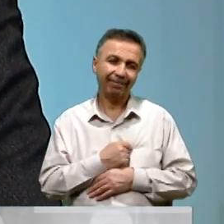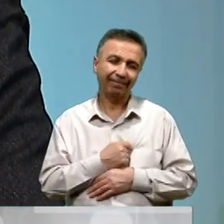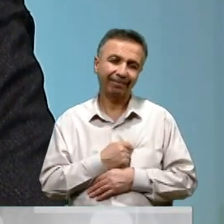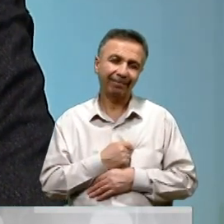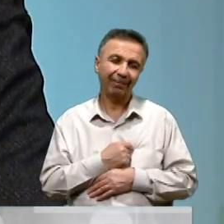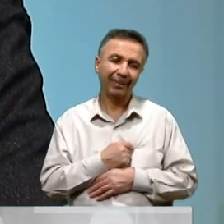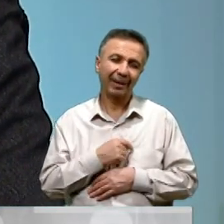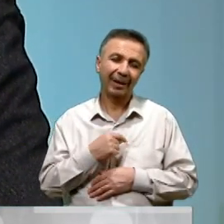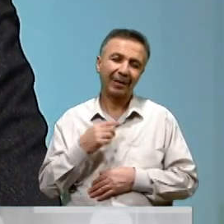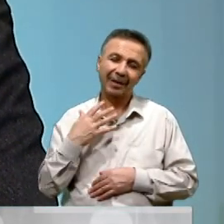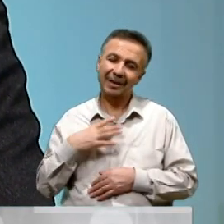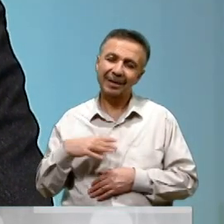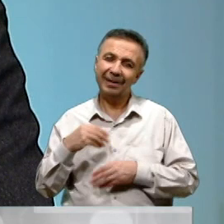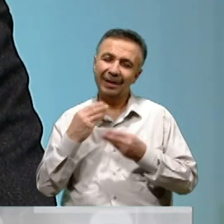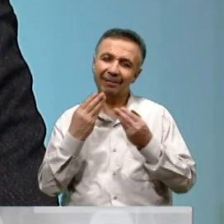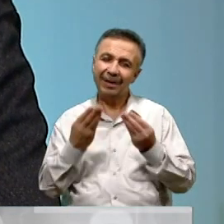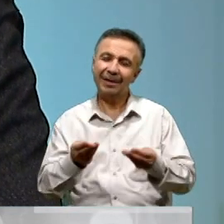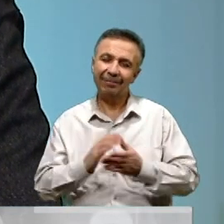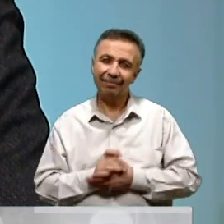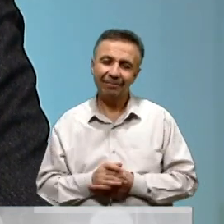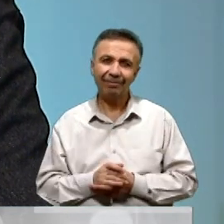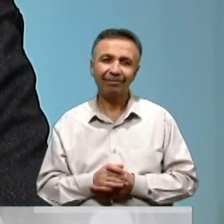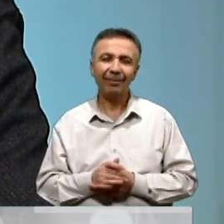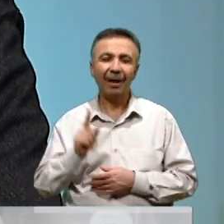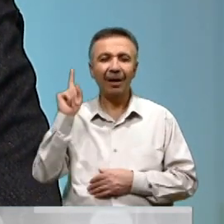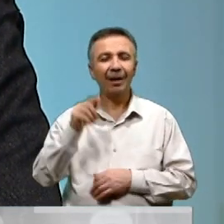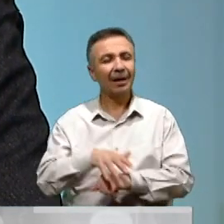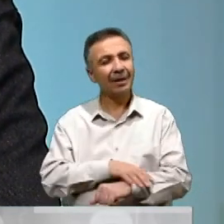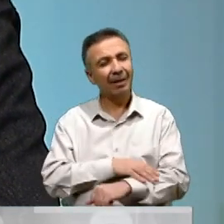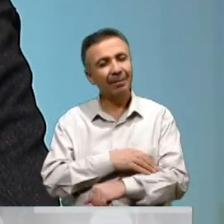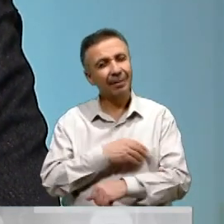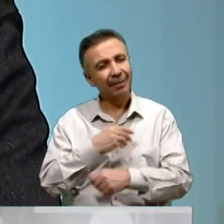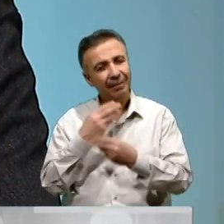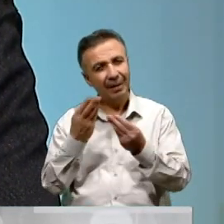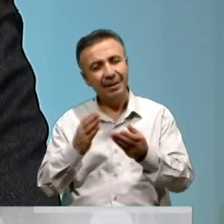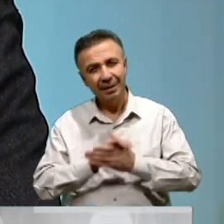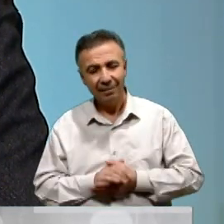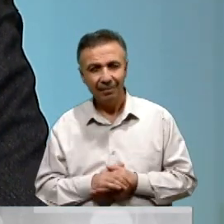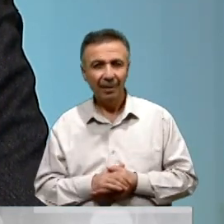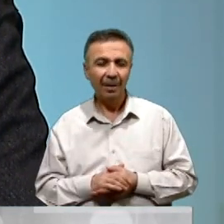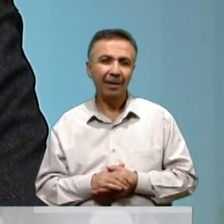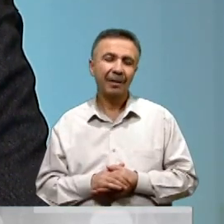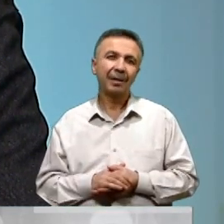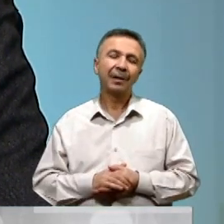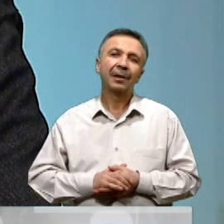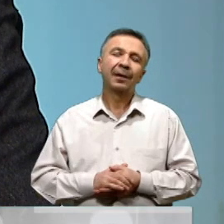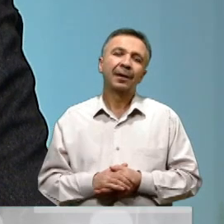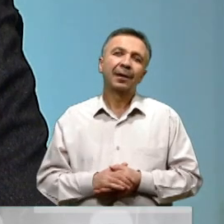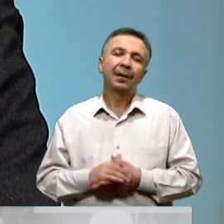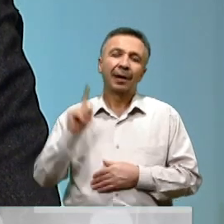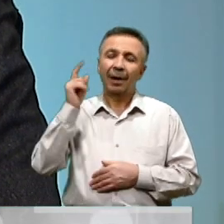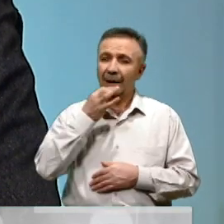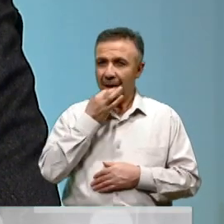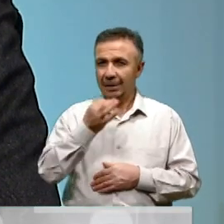muradını versin. O muradını kendisine verir. Verecektir de biz ona inanıyoruz. Onun sevabı elbette ona gidecektir Allah'ın